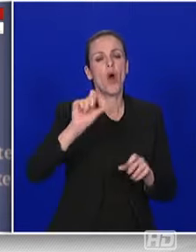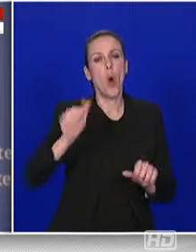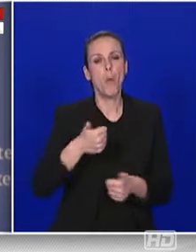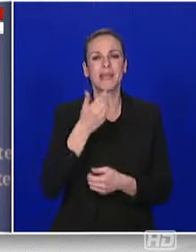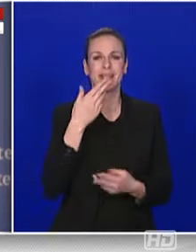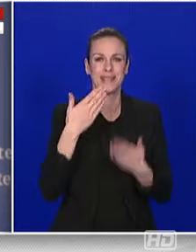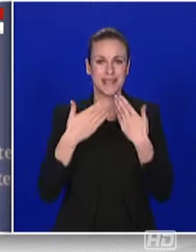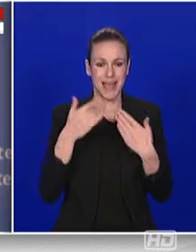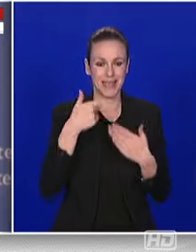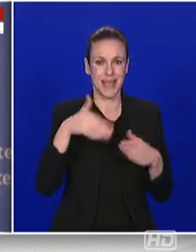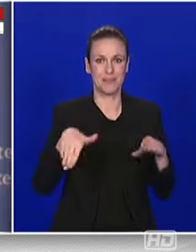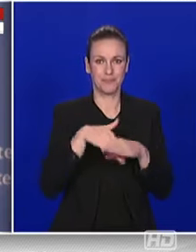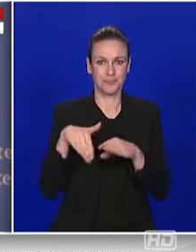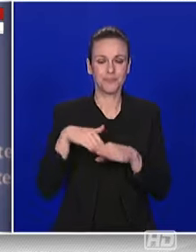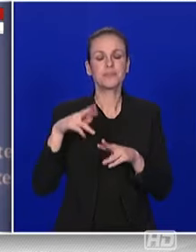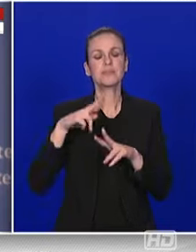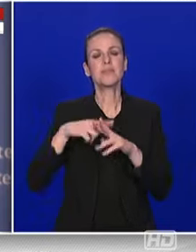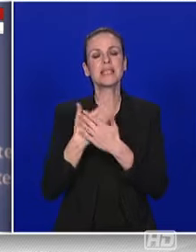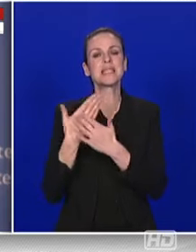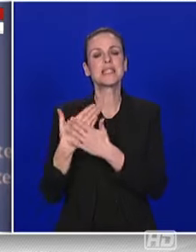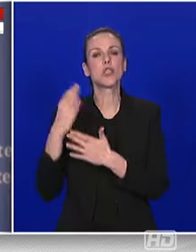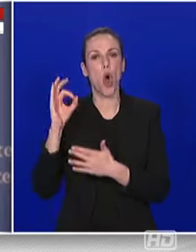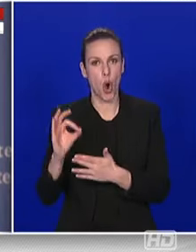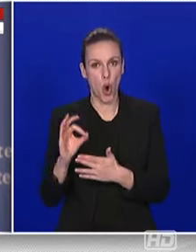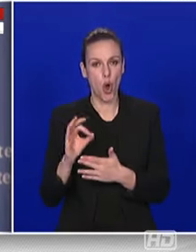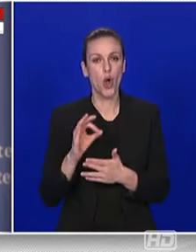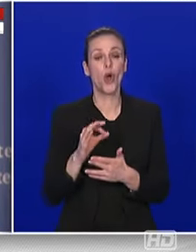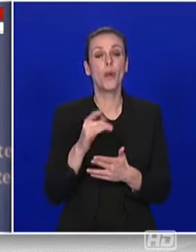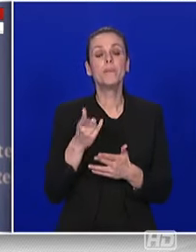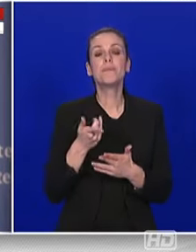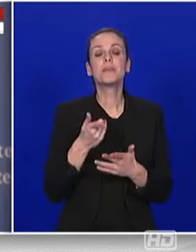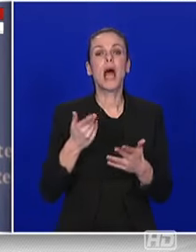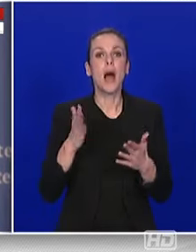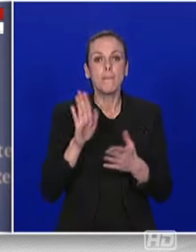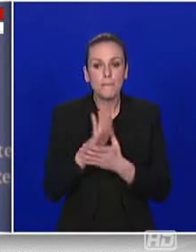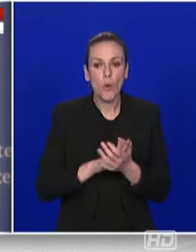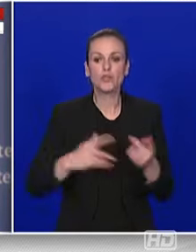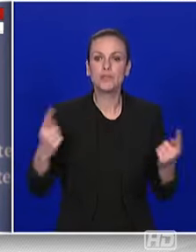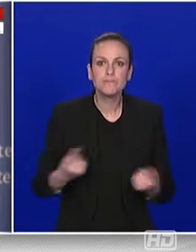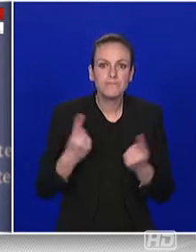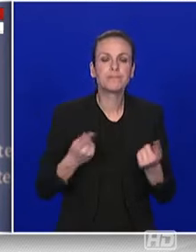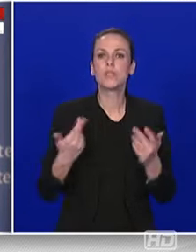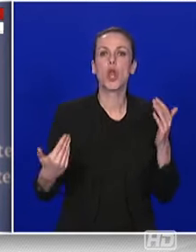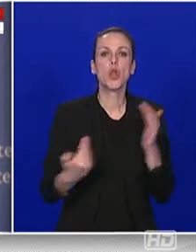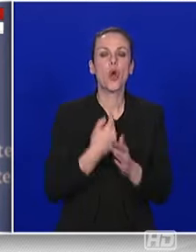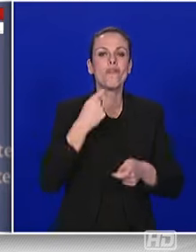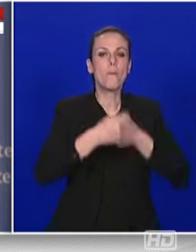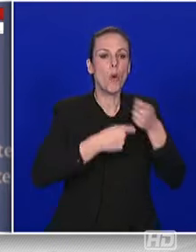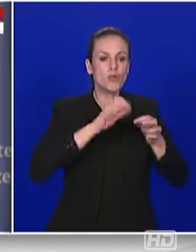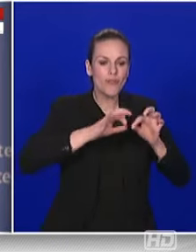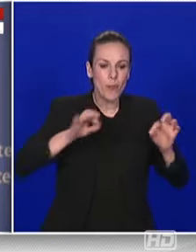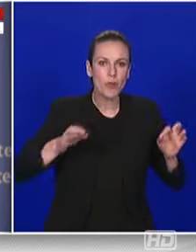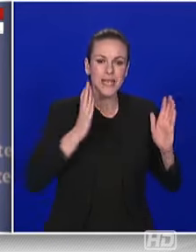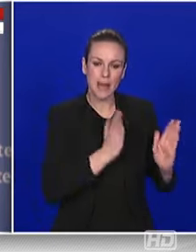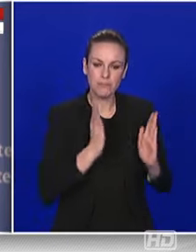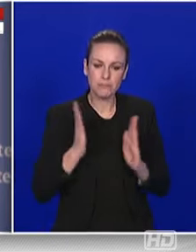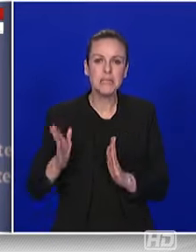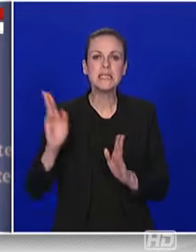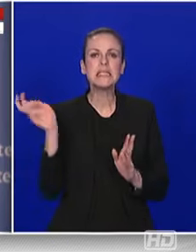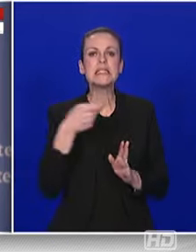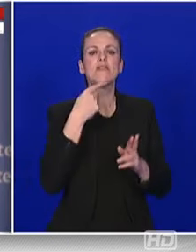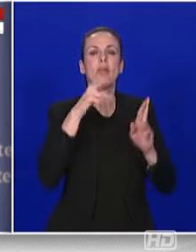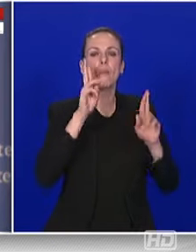sastanak sa djelatnicima HZZO-a, da bi jednostavno upogodnili jedan potpuno novi poslovni proces koji će omogućiti svim onima koji su